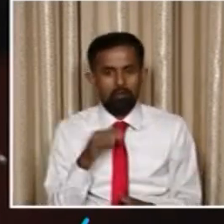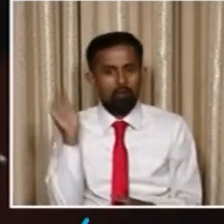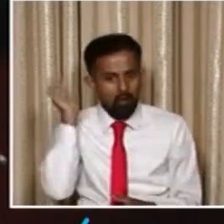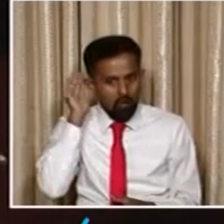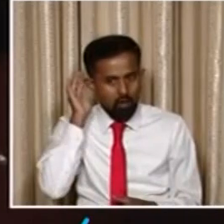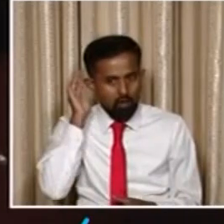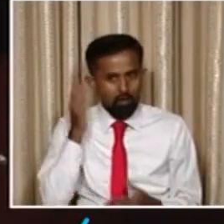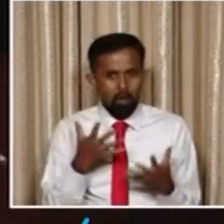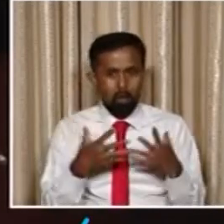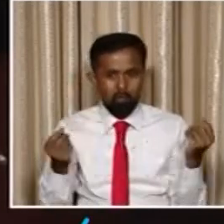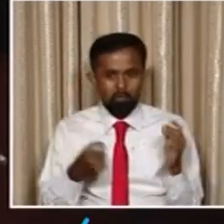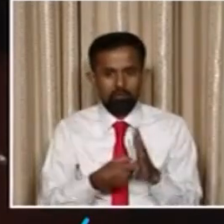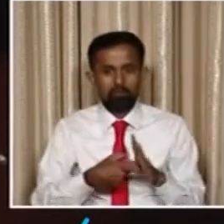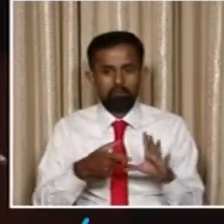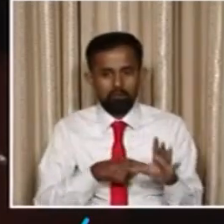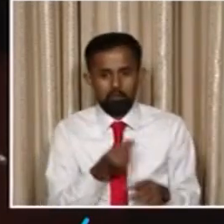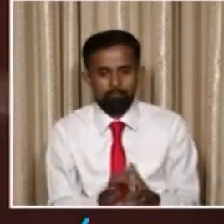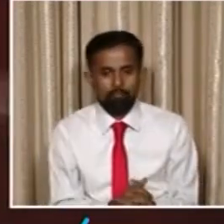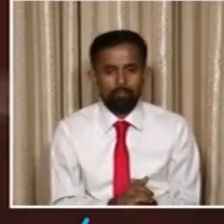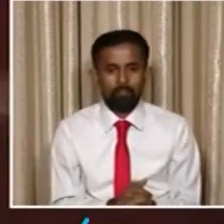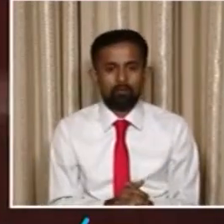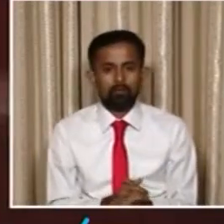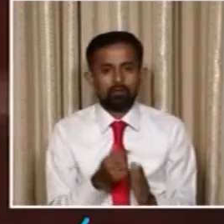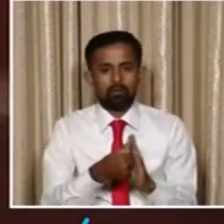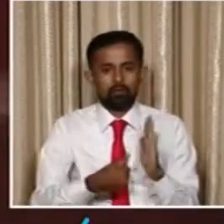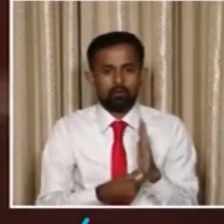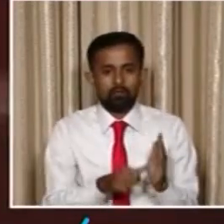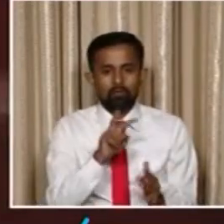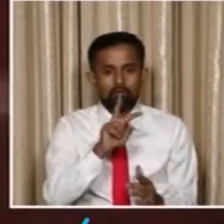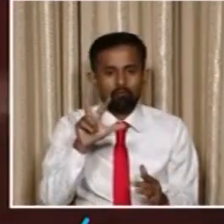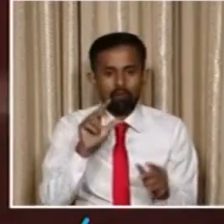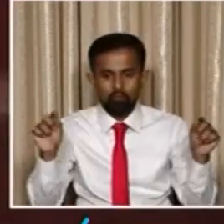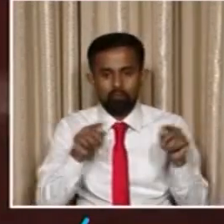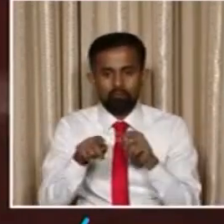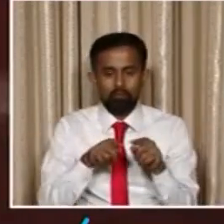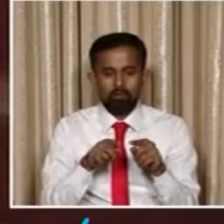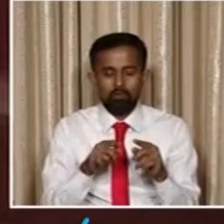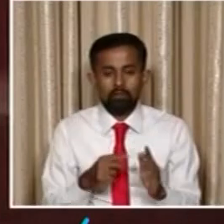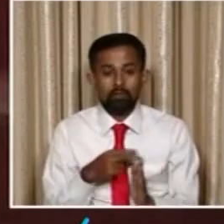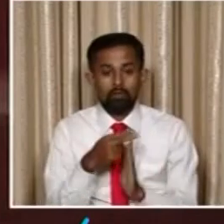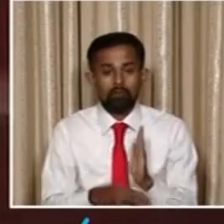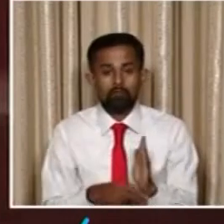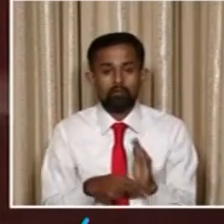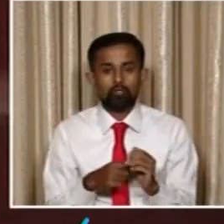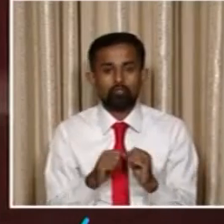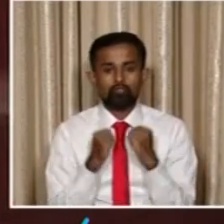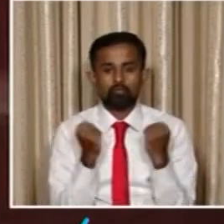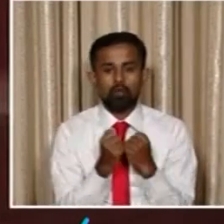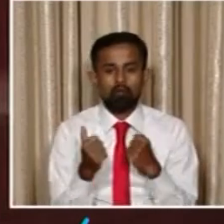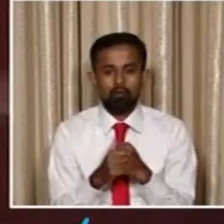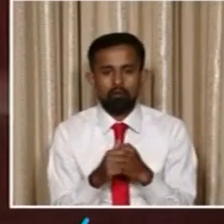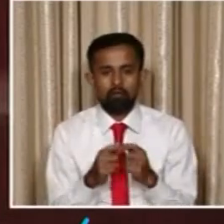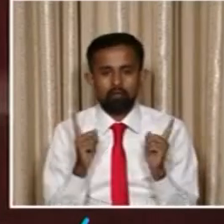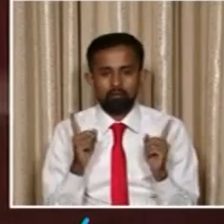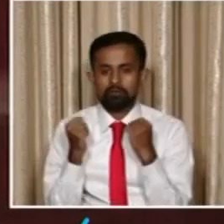එකත් නැති කරන්න හදනවා කියලා පොඩි ආරංචියකුත් තියෙනවා. පනතේ 28 වෙනි වගන්තිය අනුව ජාතික සම්මේලන හදා ගැනීම සඳහා